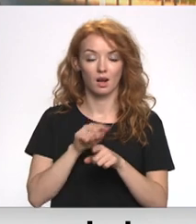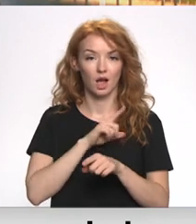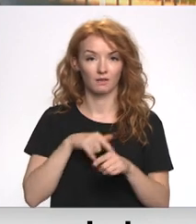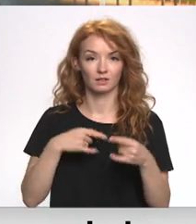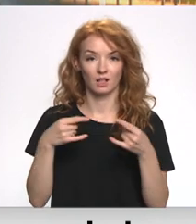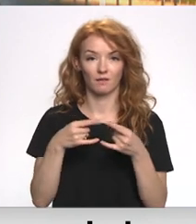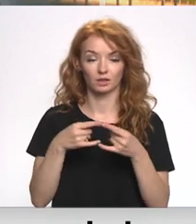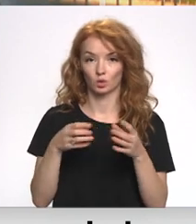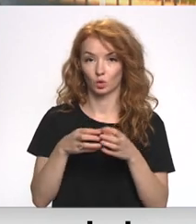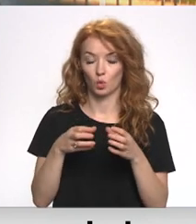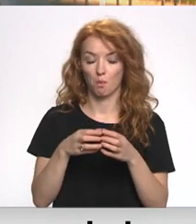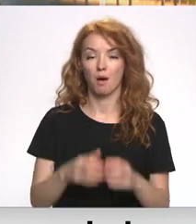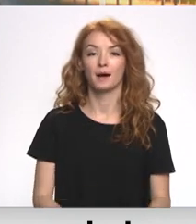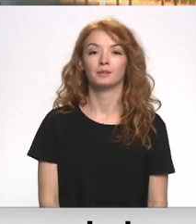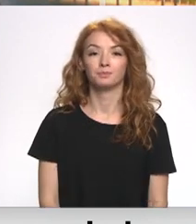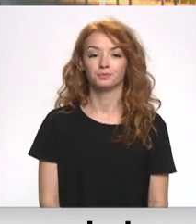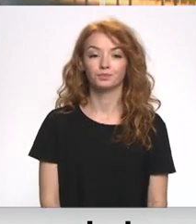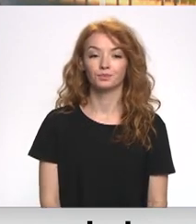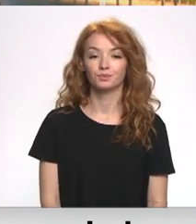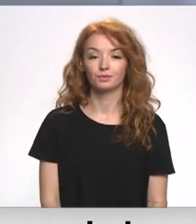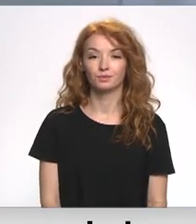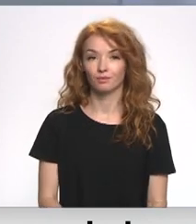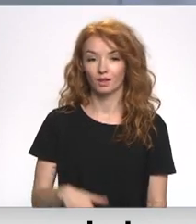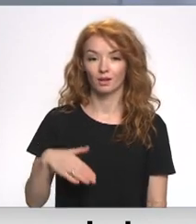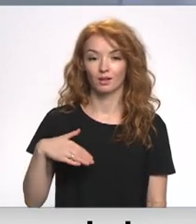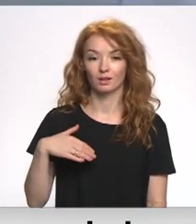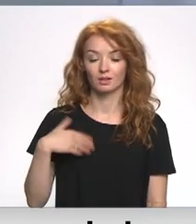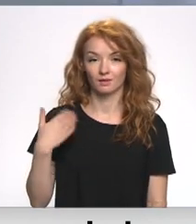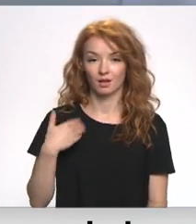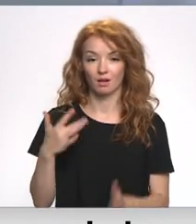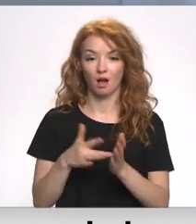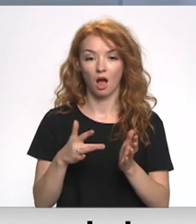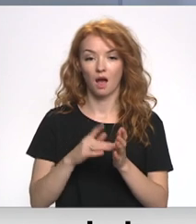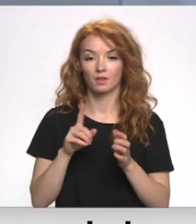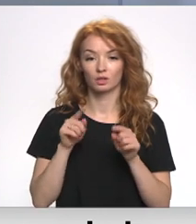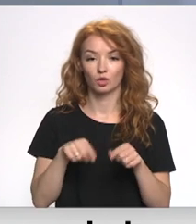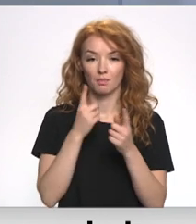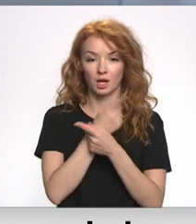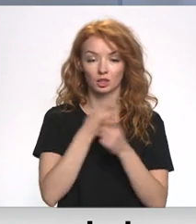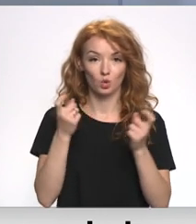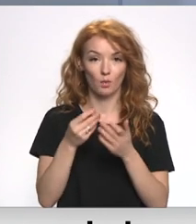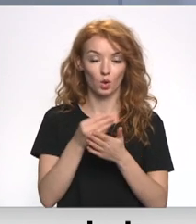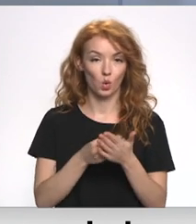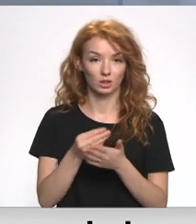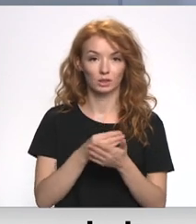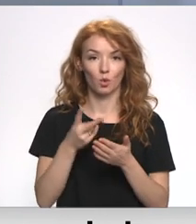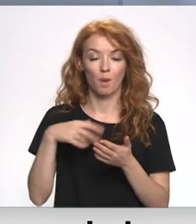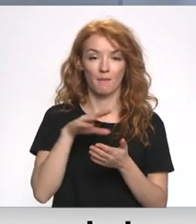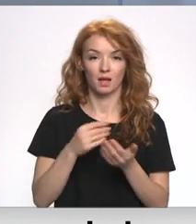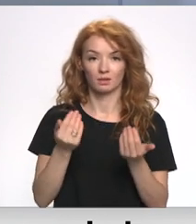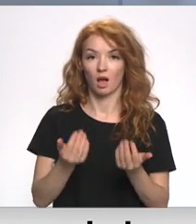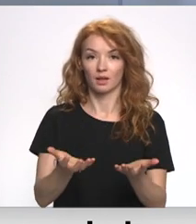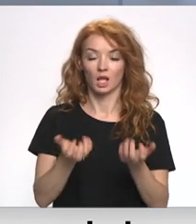televīzijas filmēšanas grupa Gints Amoliņš un Ingus Graudiņš. Sveiks, Gint! Kāda ir šo paziņojuma nozīme, kurus mēs tagad saņemam un kurus